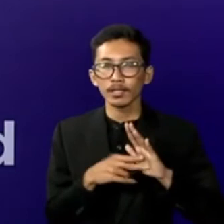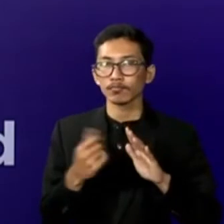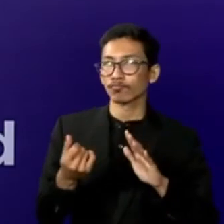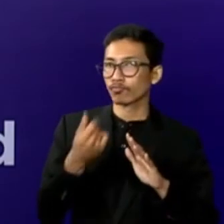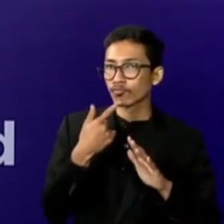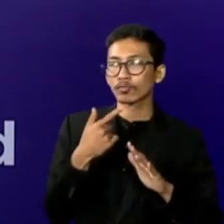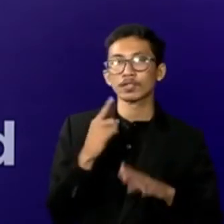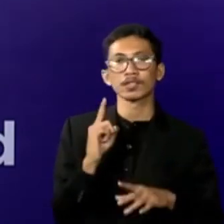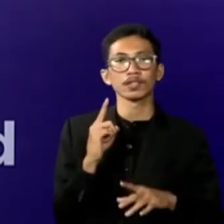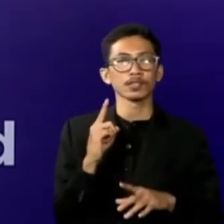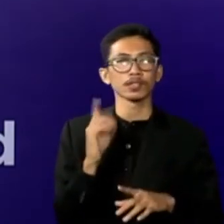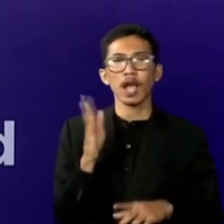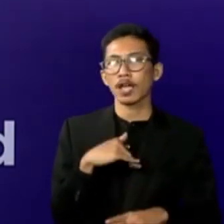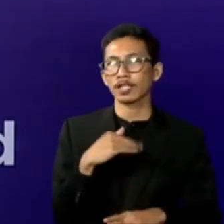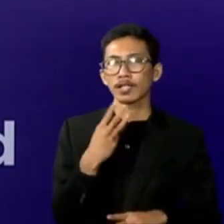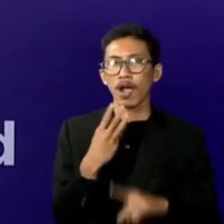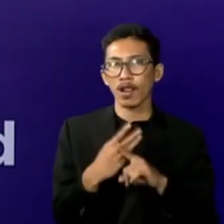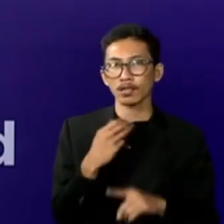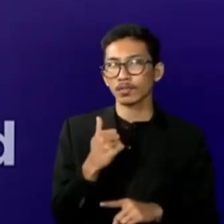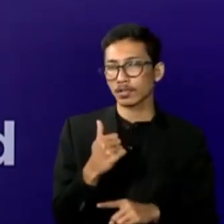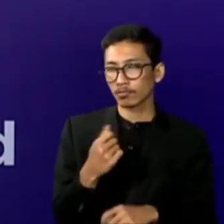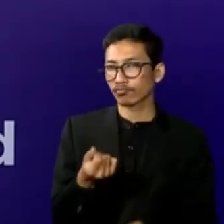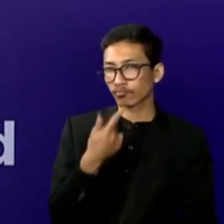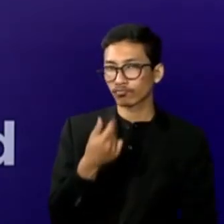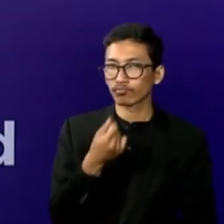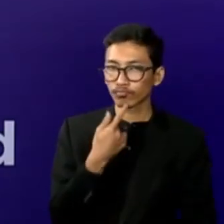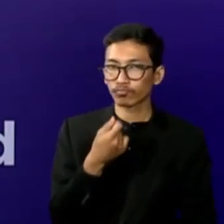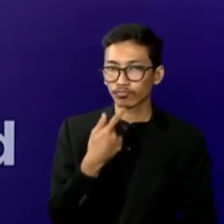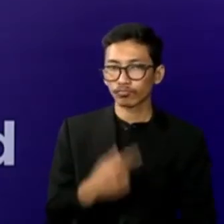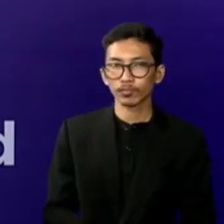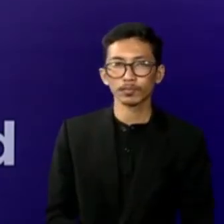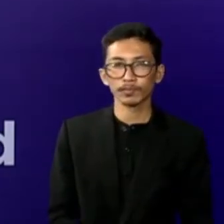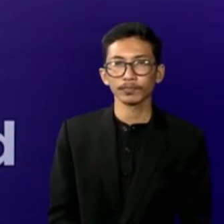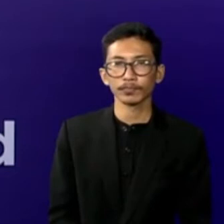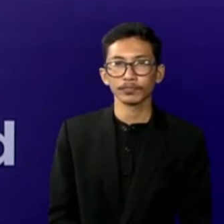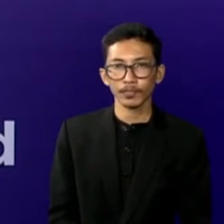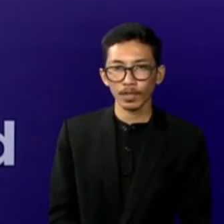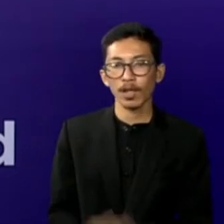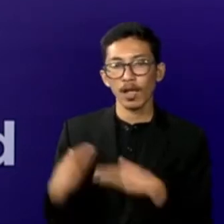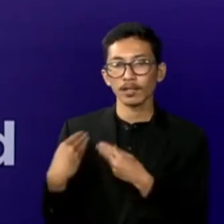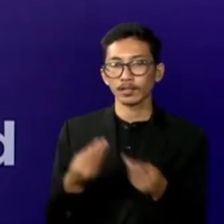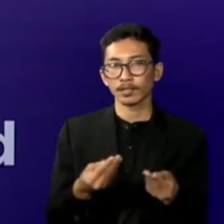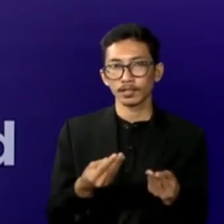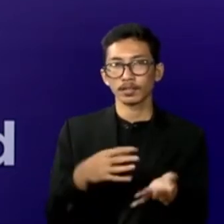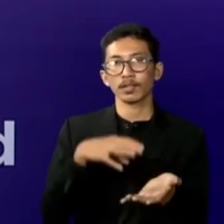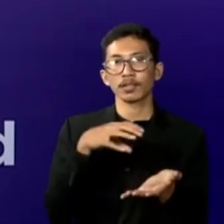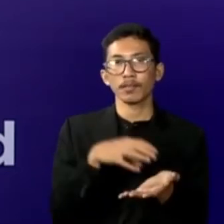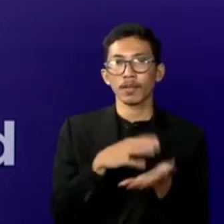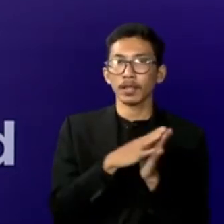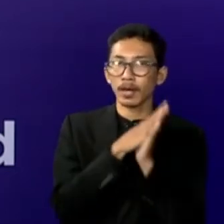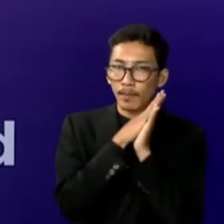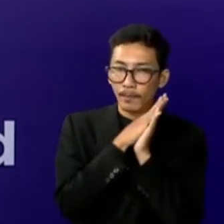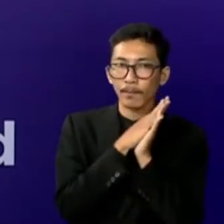sehari tiga kali kemudian diberikan tempat penginapan untuk mereka-mereka yang